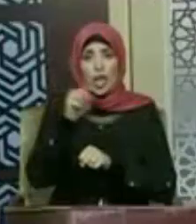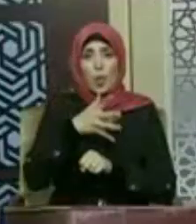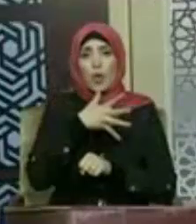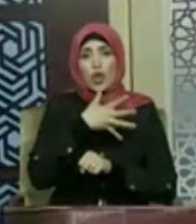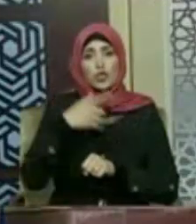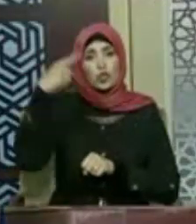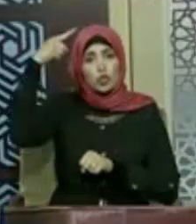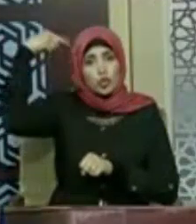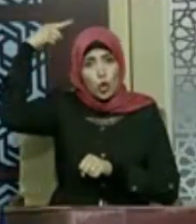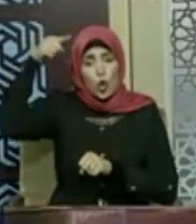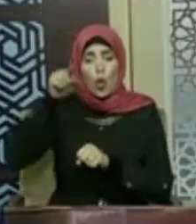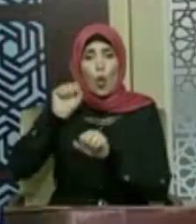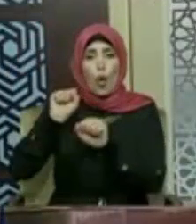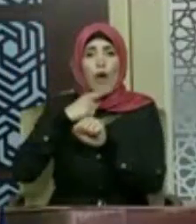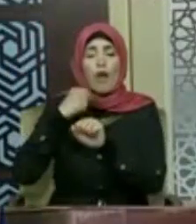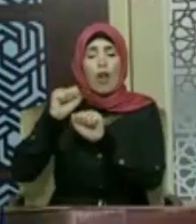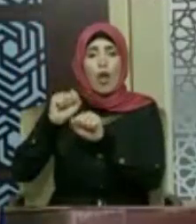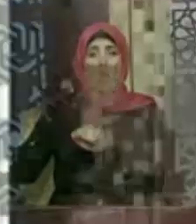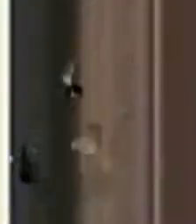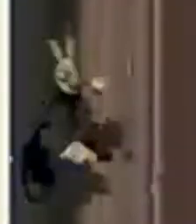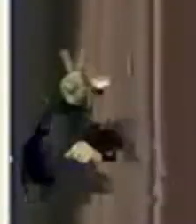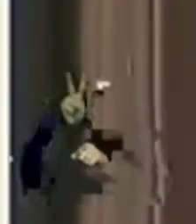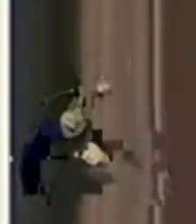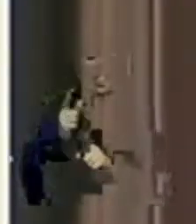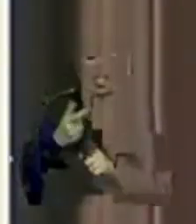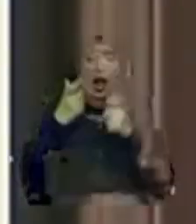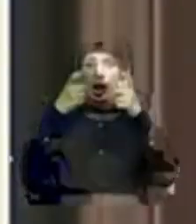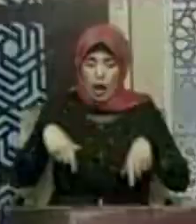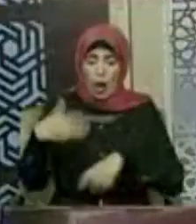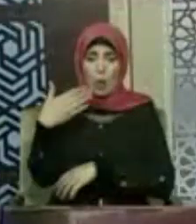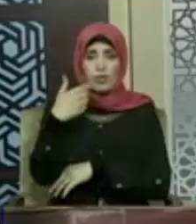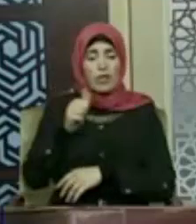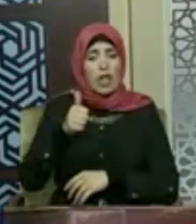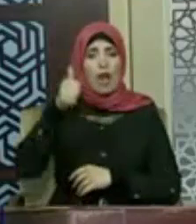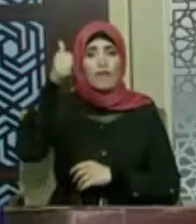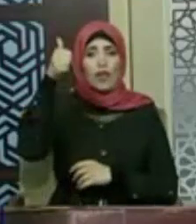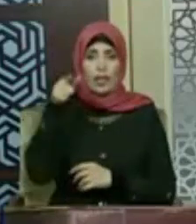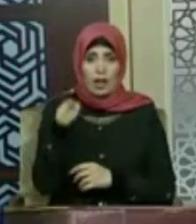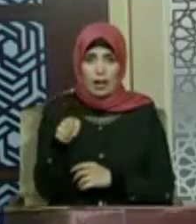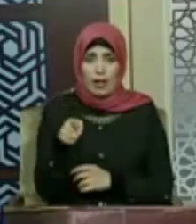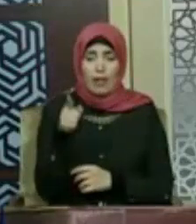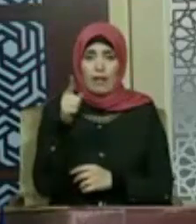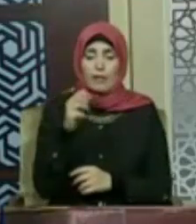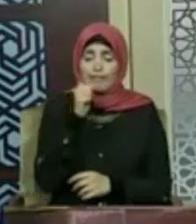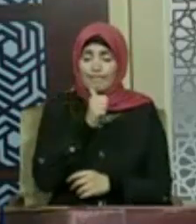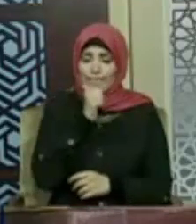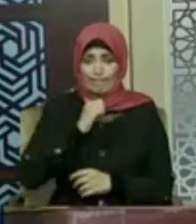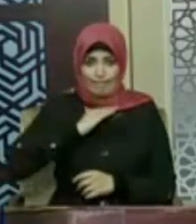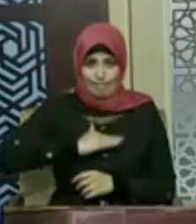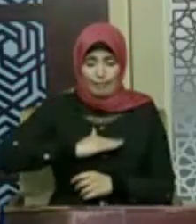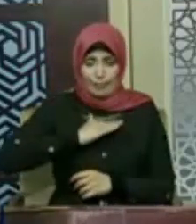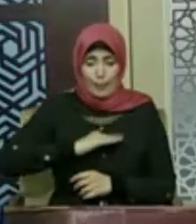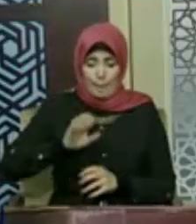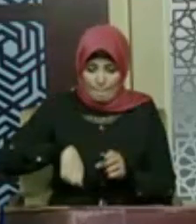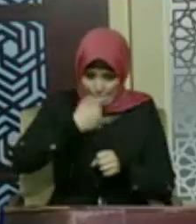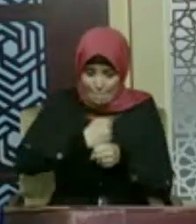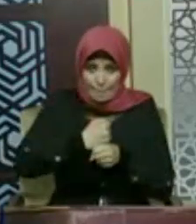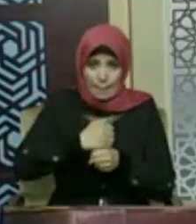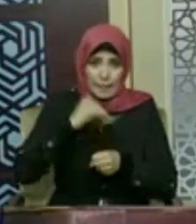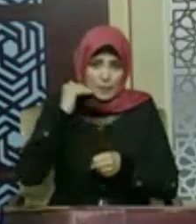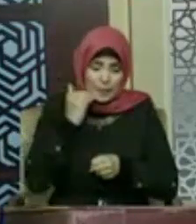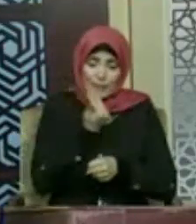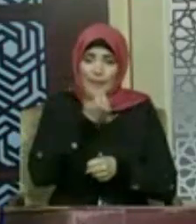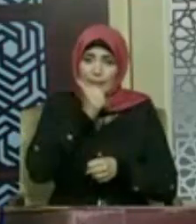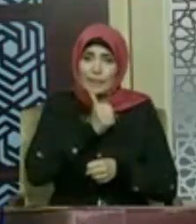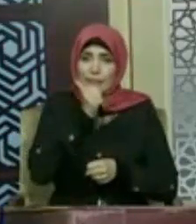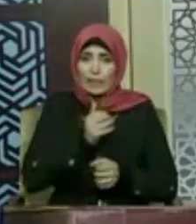الوطنيين الأفاضل الذين صمدوا ورابطوا وما زالوا صامدين